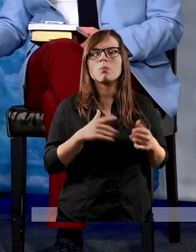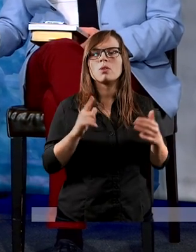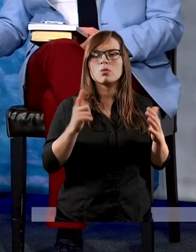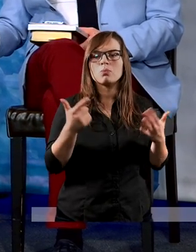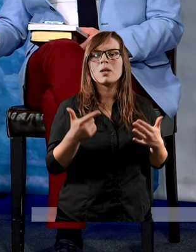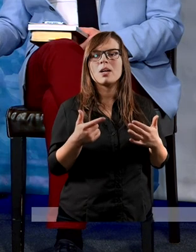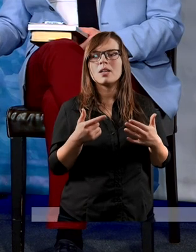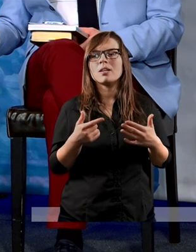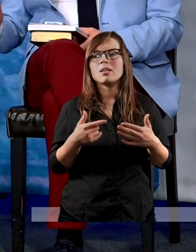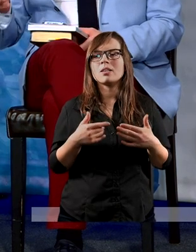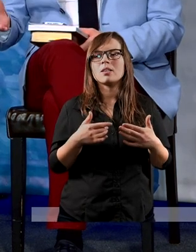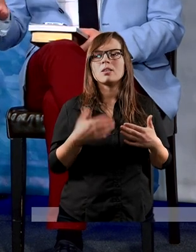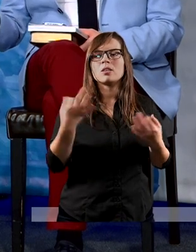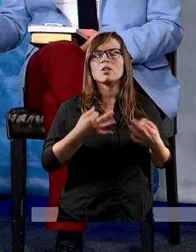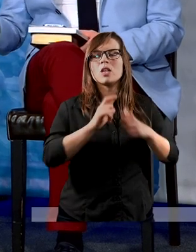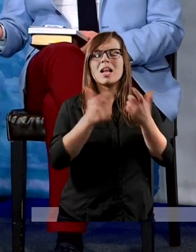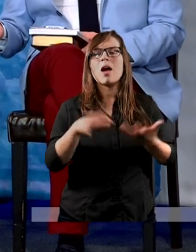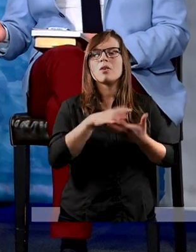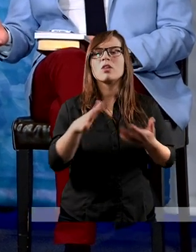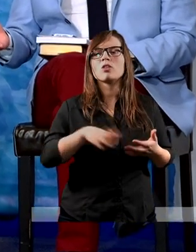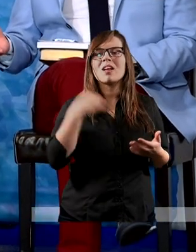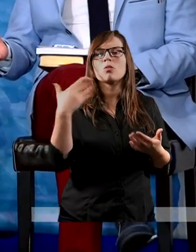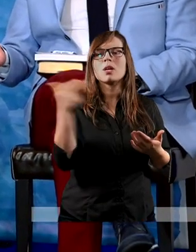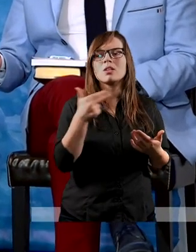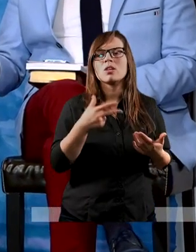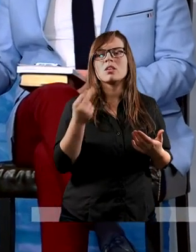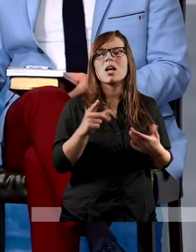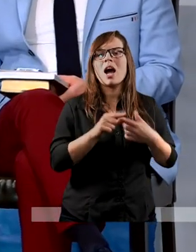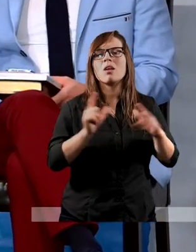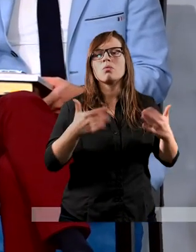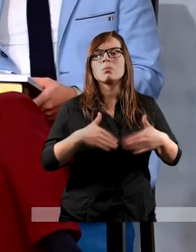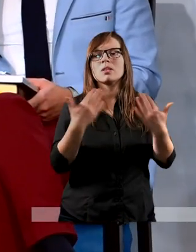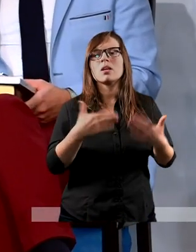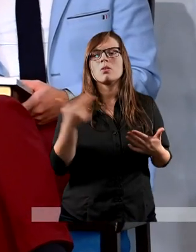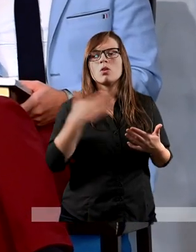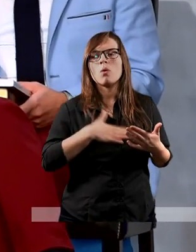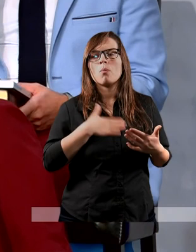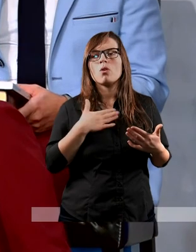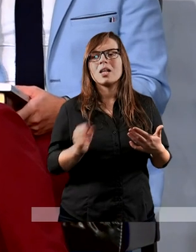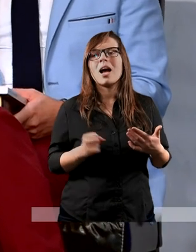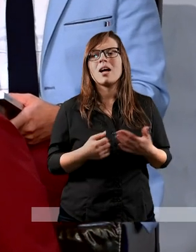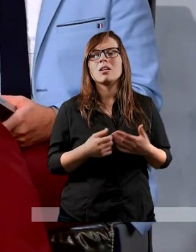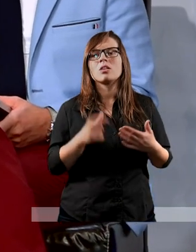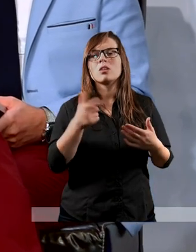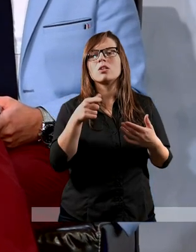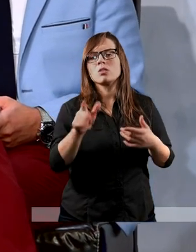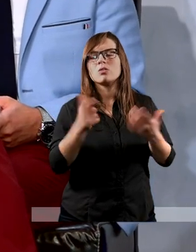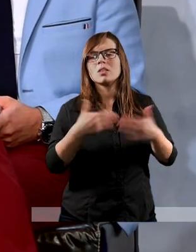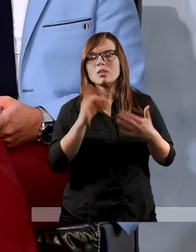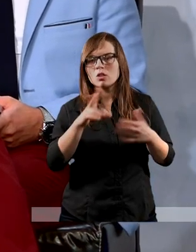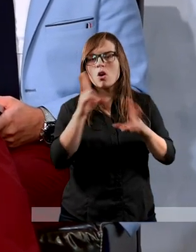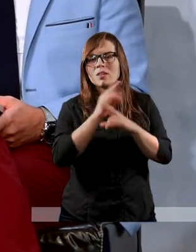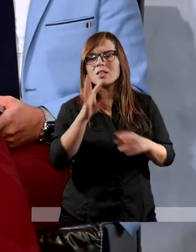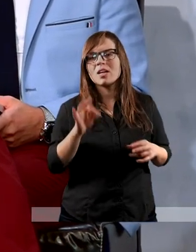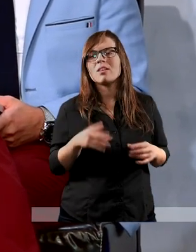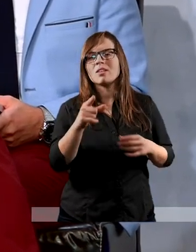dzień tygodnia, sobota. No bo dzisiaj cały świat świętuje niedzielę. No ale siódmym dniem jest sobota i co jest czyli jasne i oczywiste. Czyli niedziela jest pierwszym dniem tygodnia? No